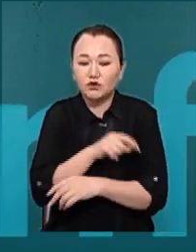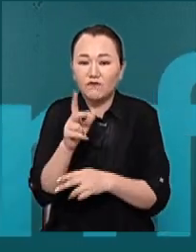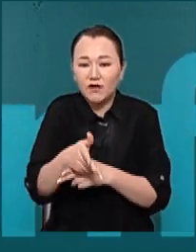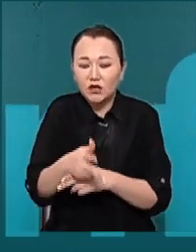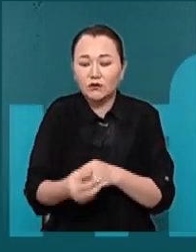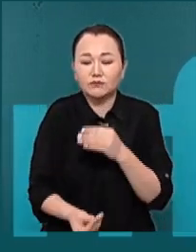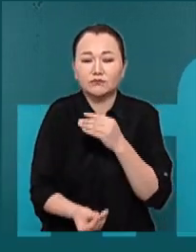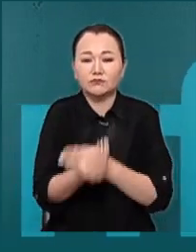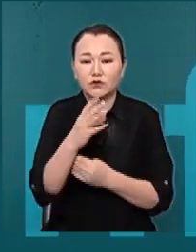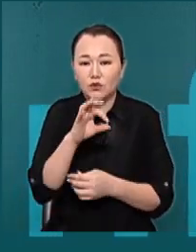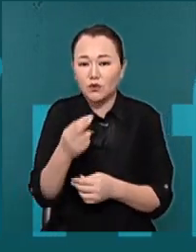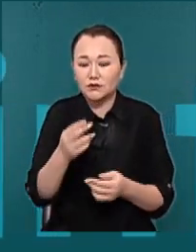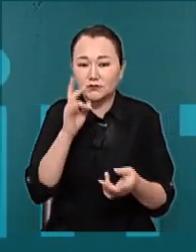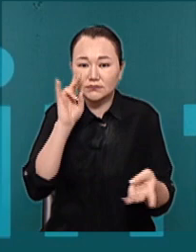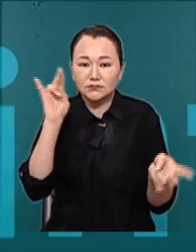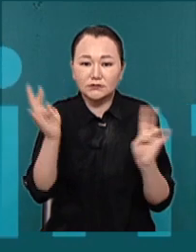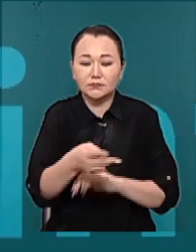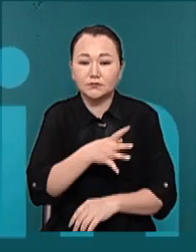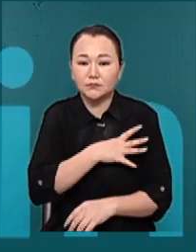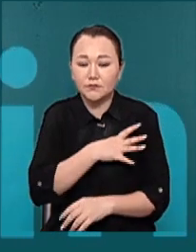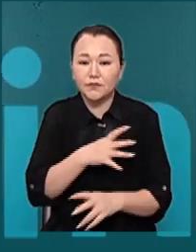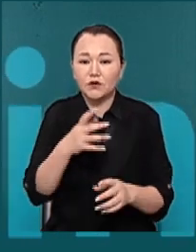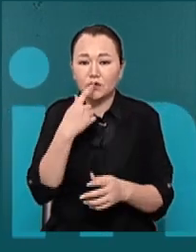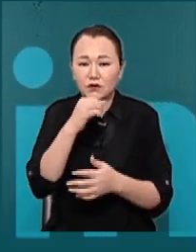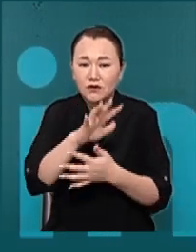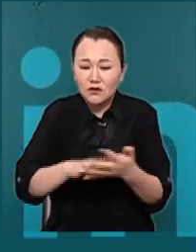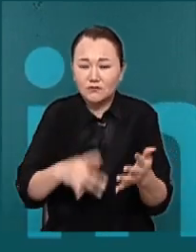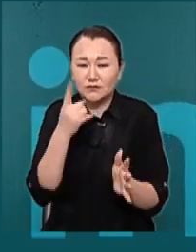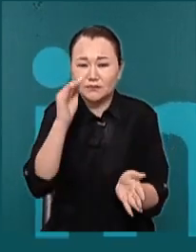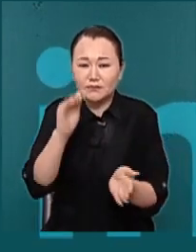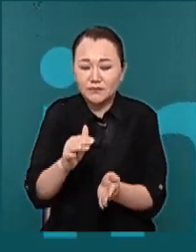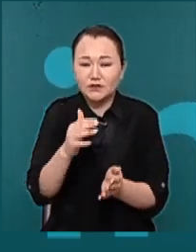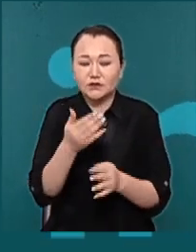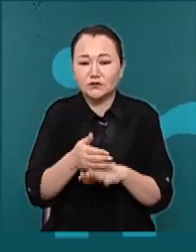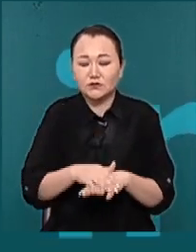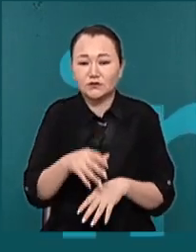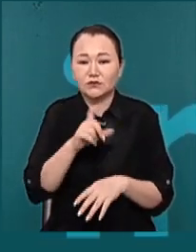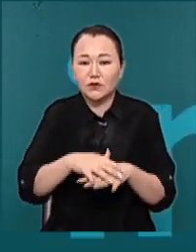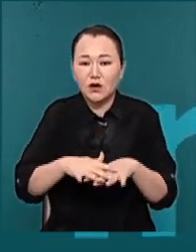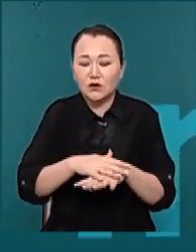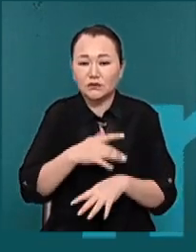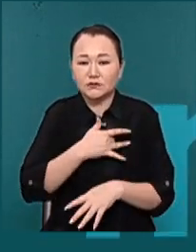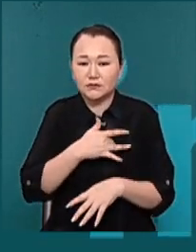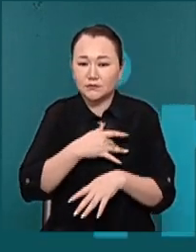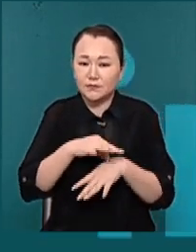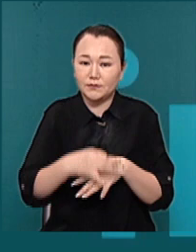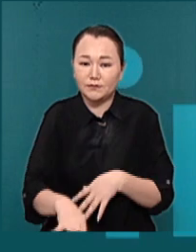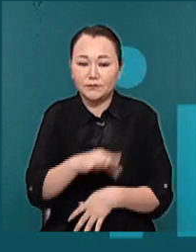видеосы әлеуметтік желіде жарияланған болатын. Қан жаса болған шақалақтың жағдайы жұрттың жүрегін ауыртқан еді.